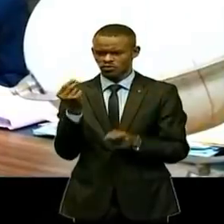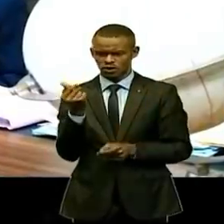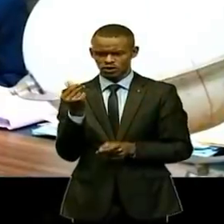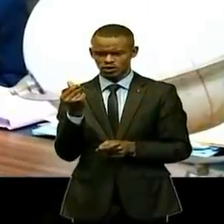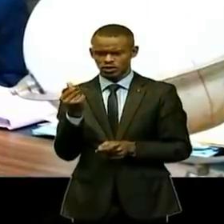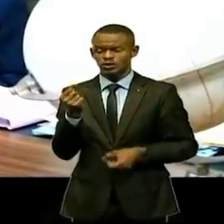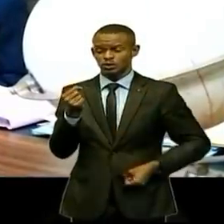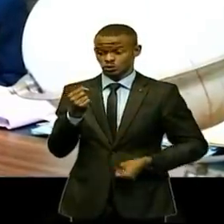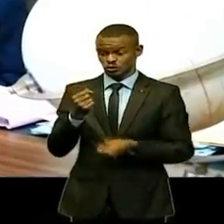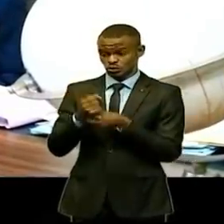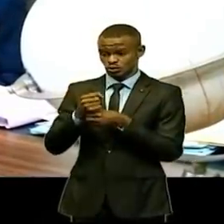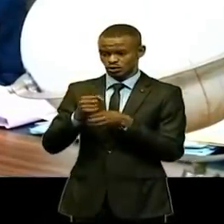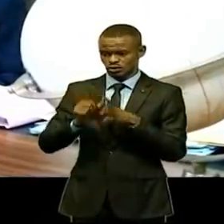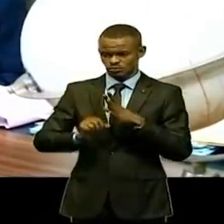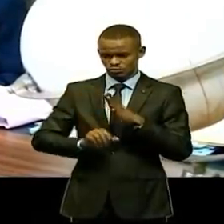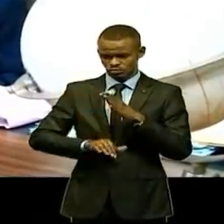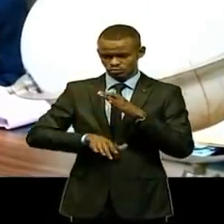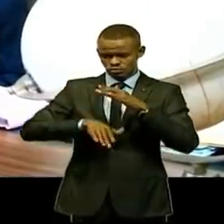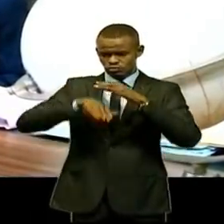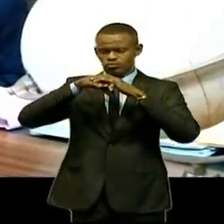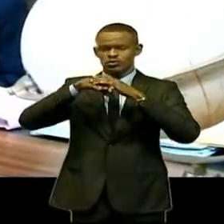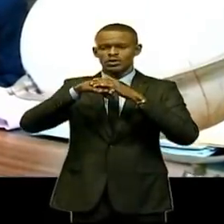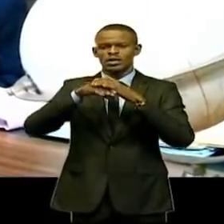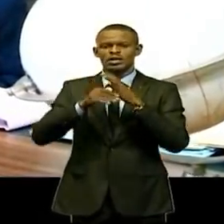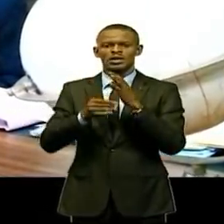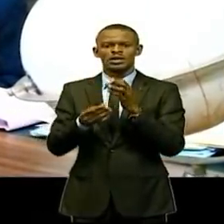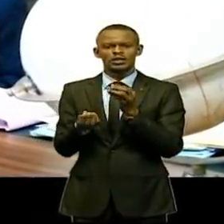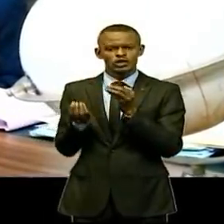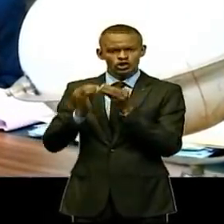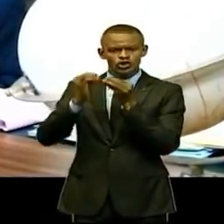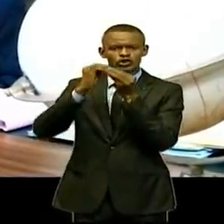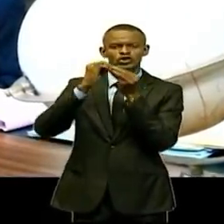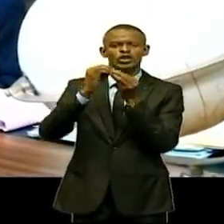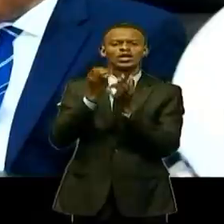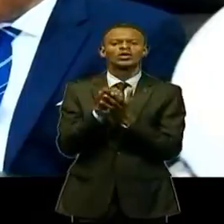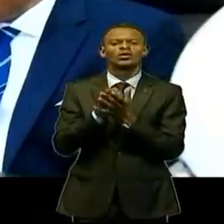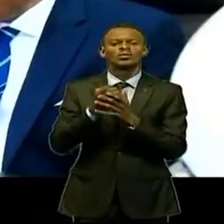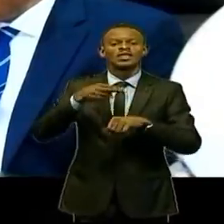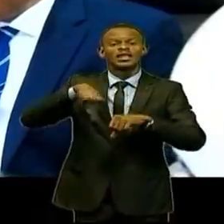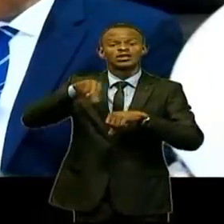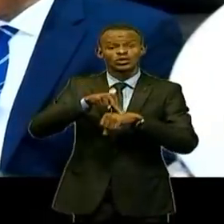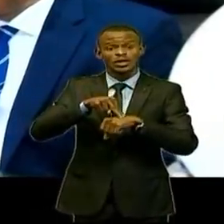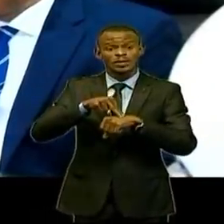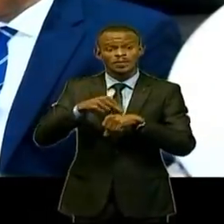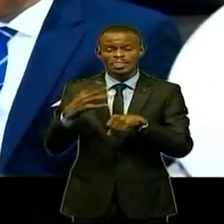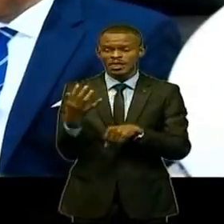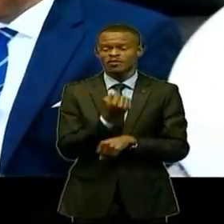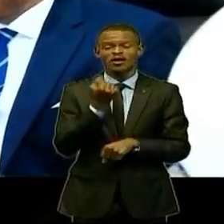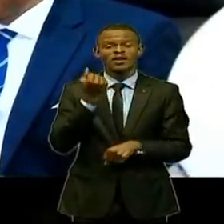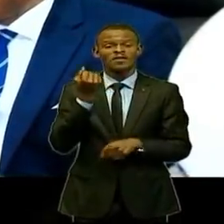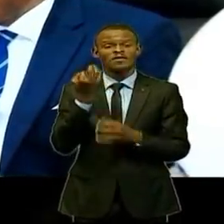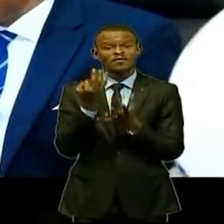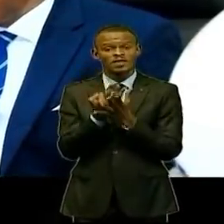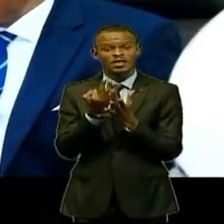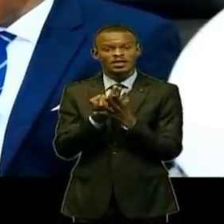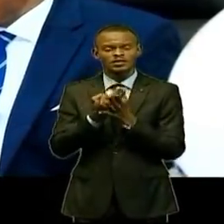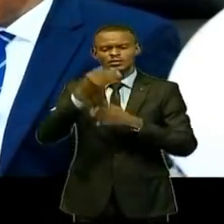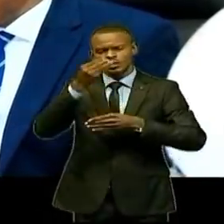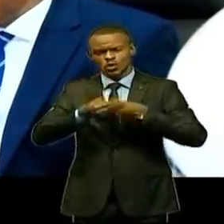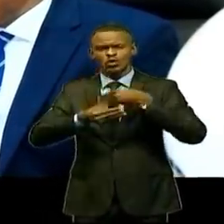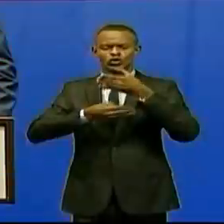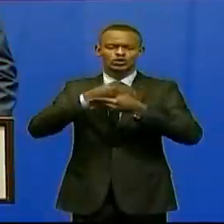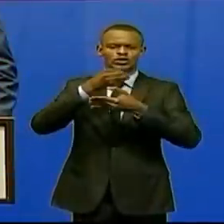l'économie nationale pour soutenir le financement de la construction et de la modernisation des